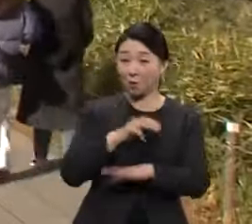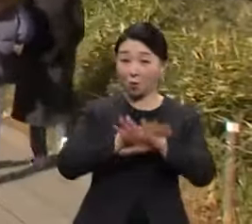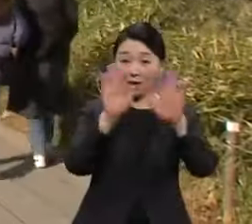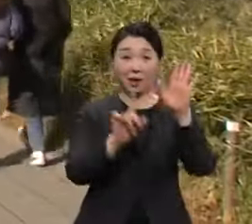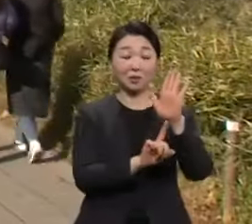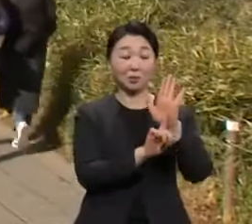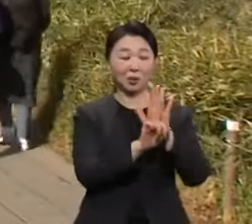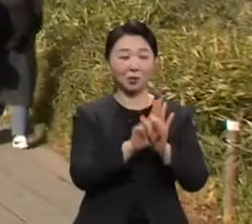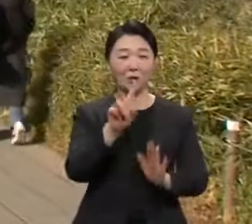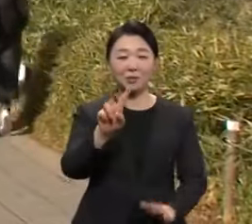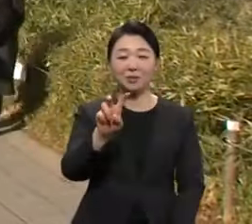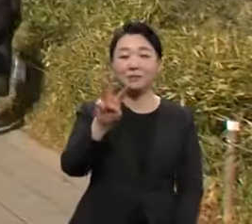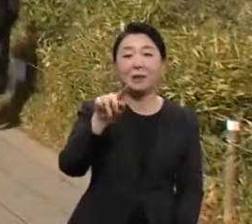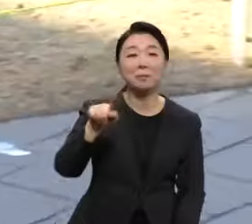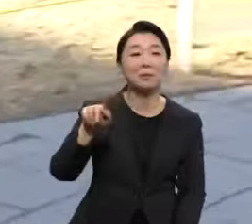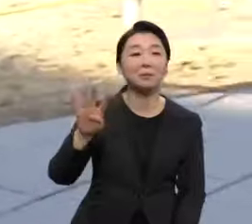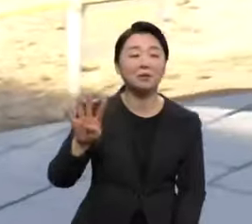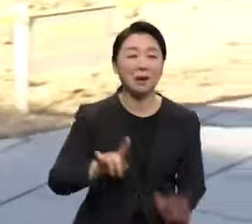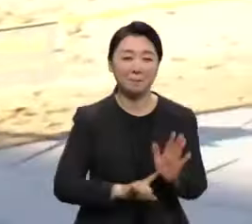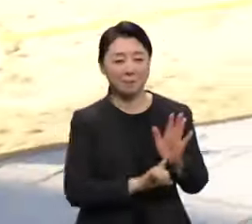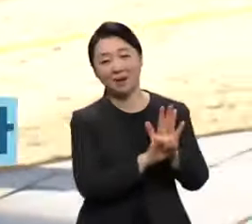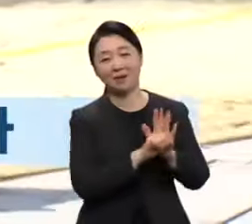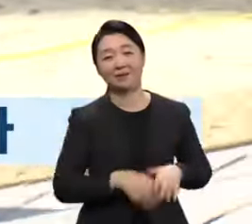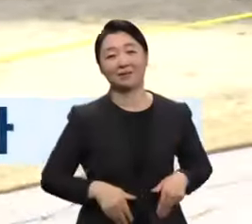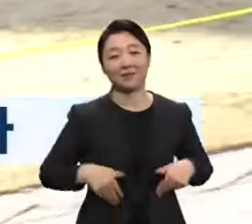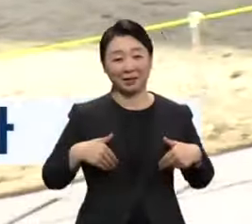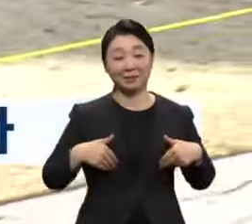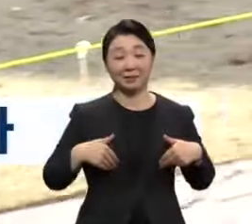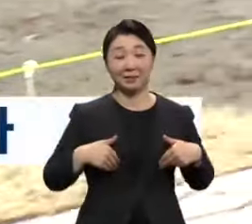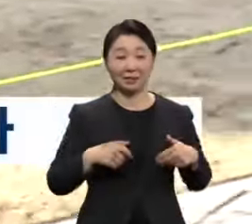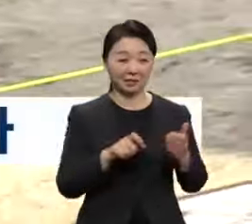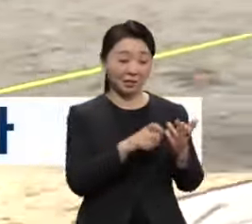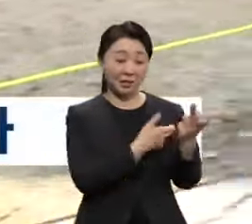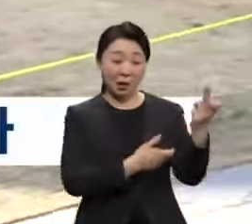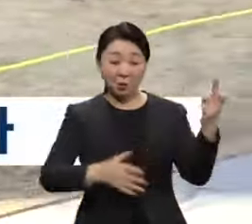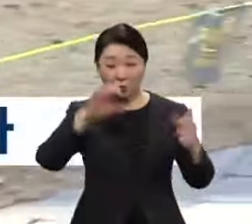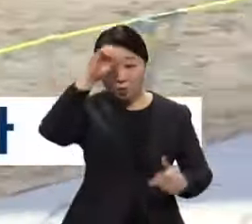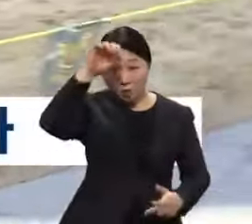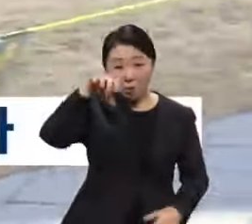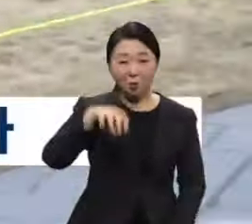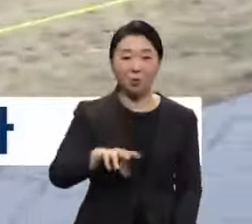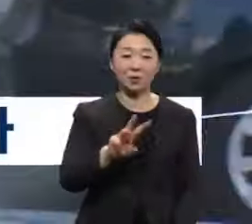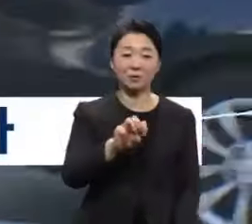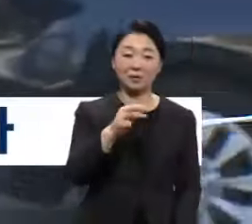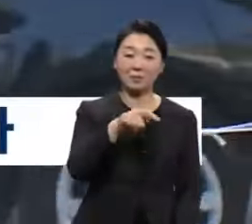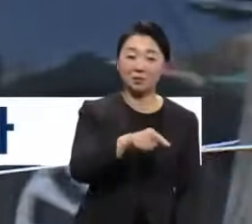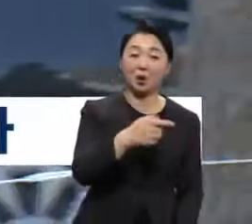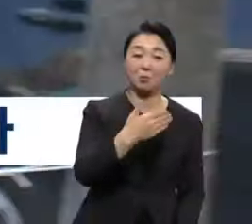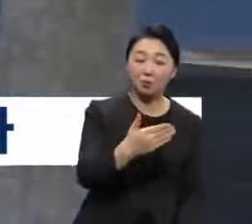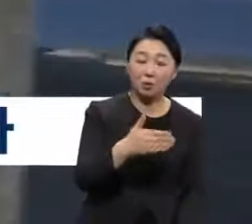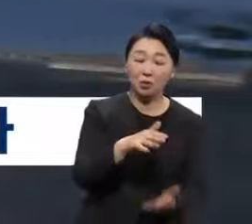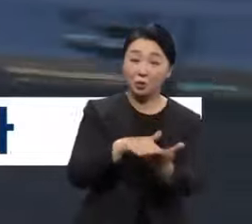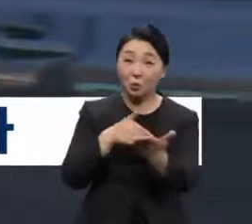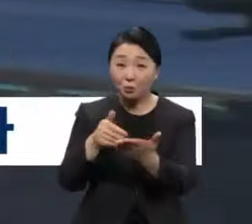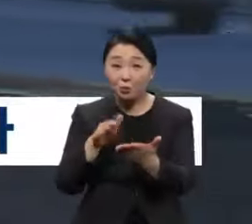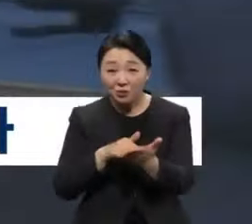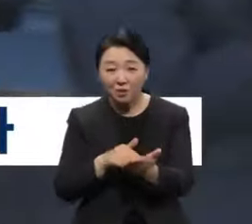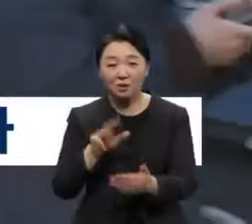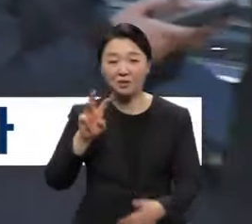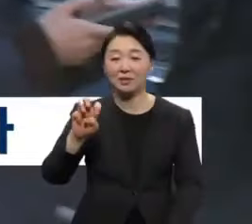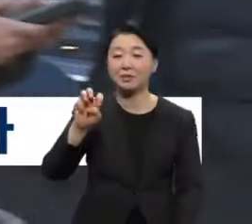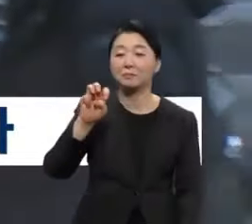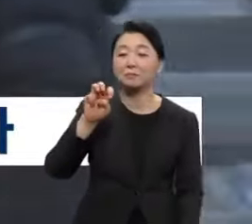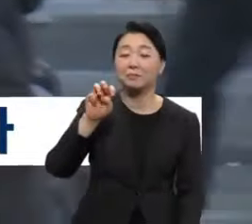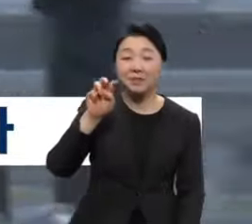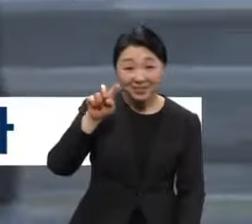기온은 23.4도 아지 취소 왔습니다 강운도 영월은 23.9 경기도 동두 천도 23.6도